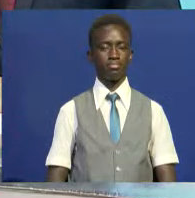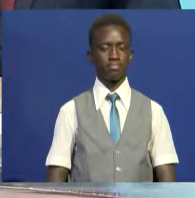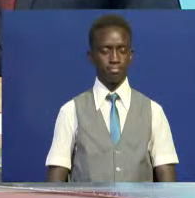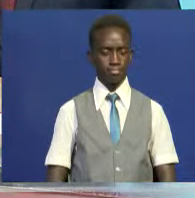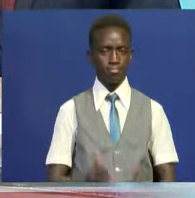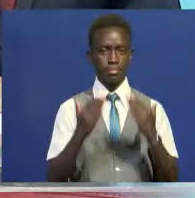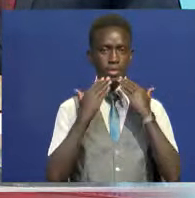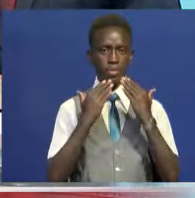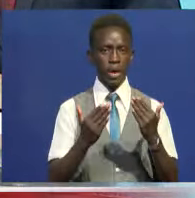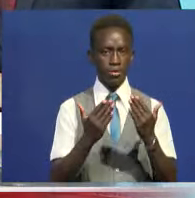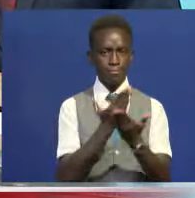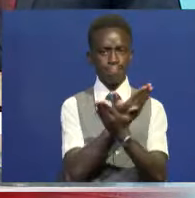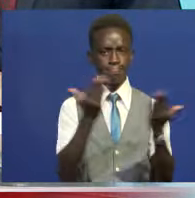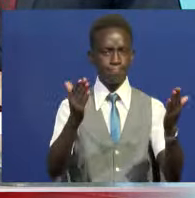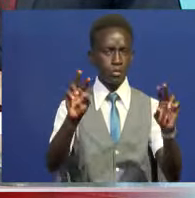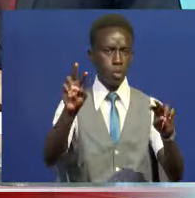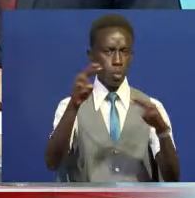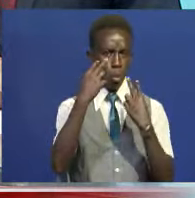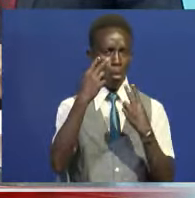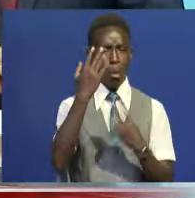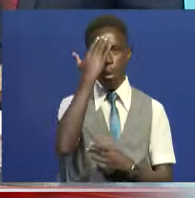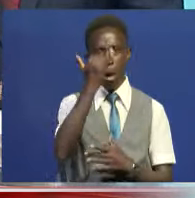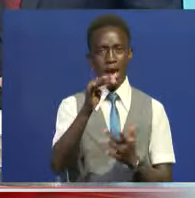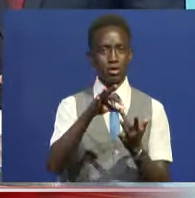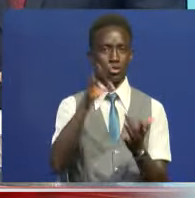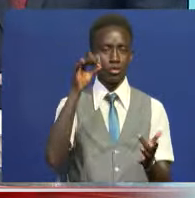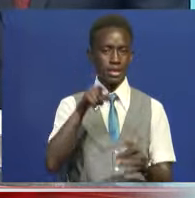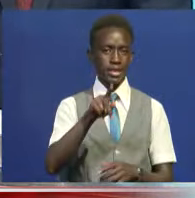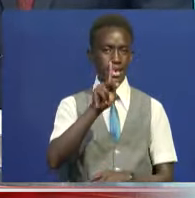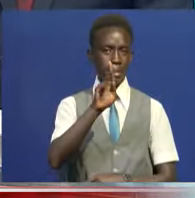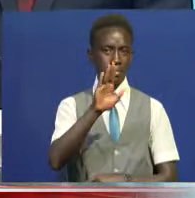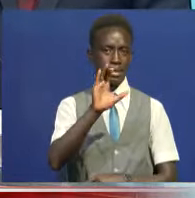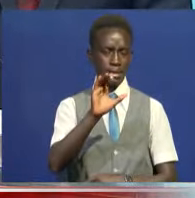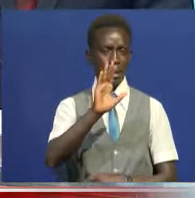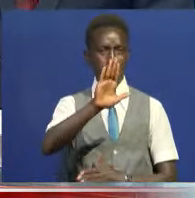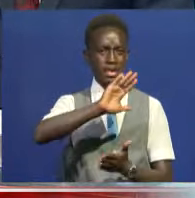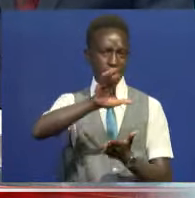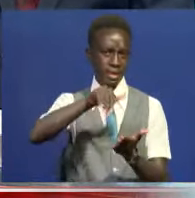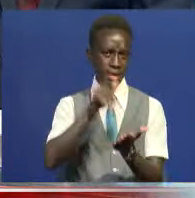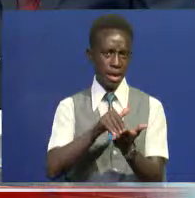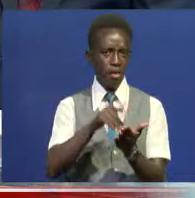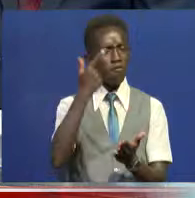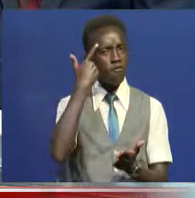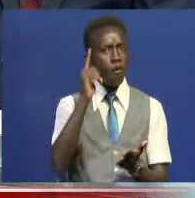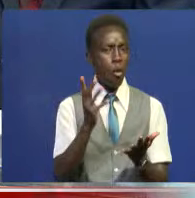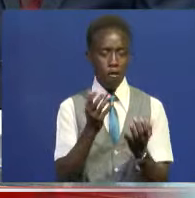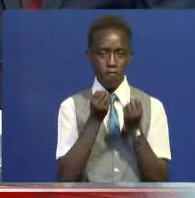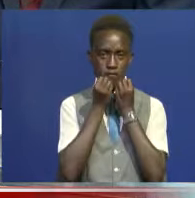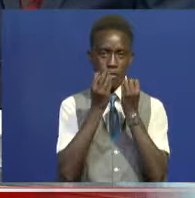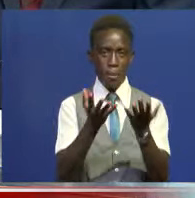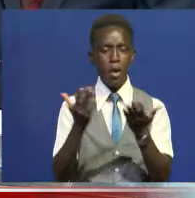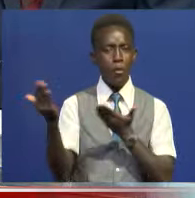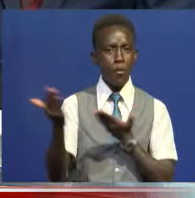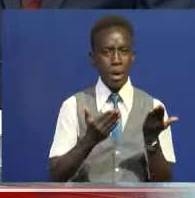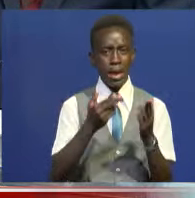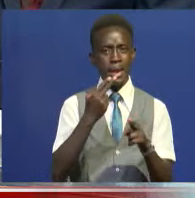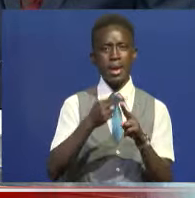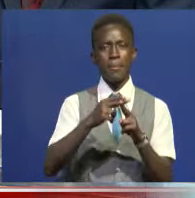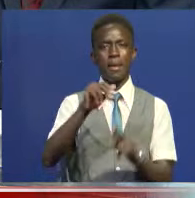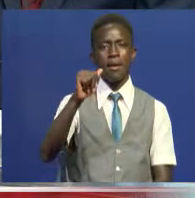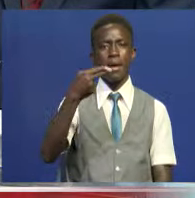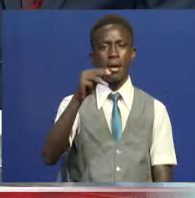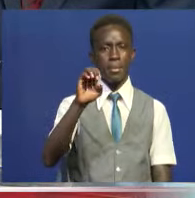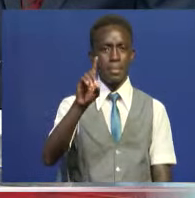Naam, shukran mtazamaji kwa kuchagua kituo hiki kwa kituo chako cha habari siku ya leo. Karibu, naitwa Ahmed Jumabalo, kipenda